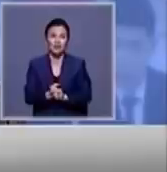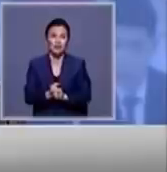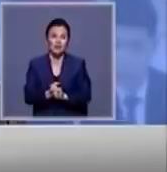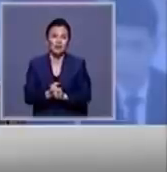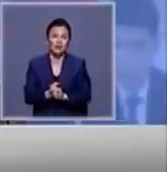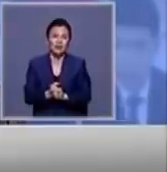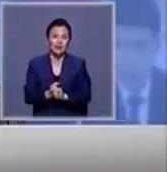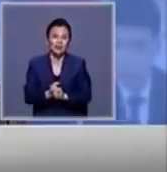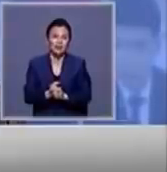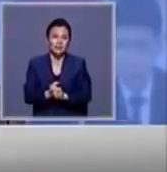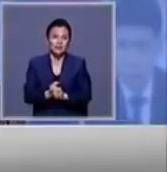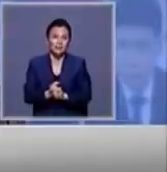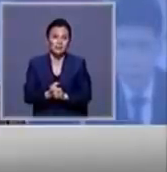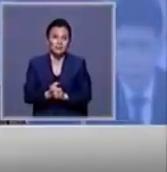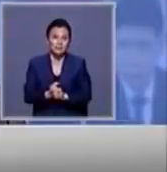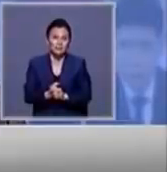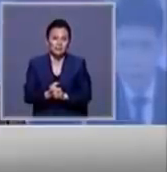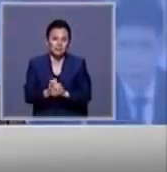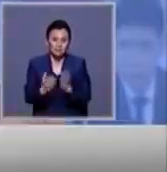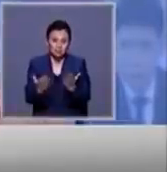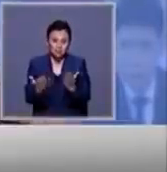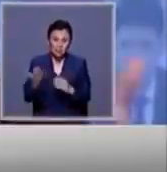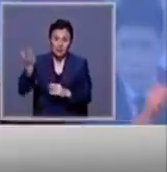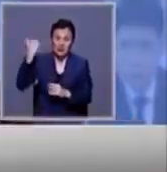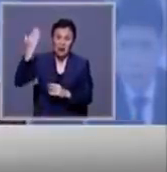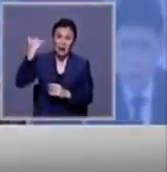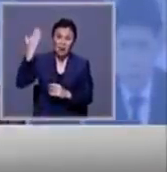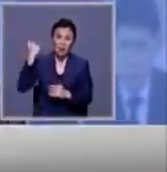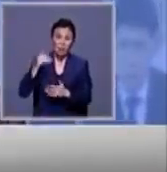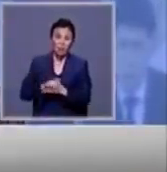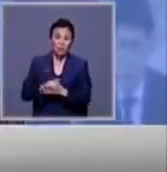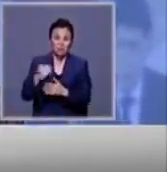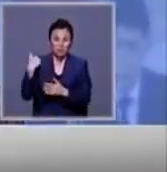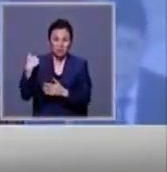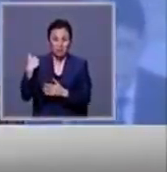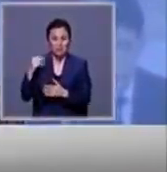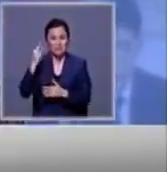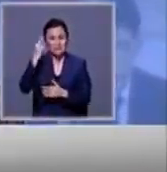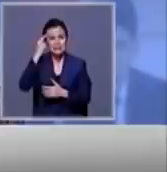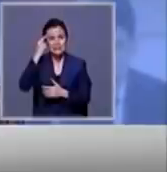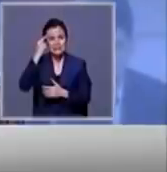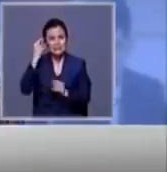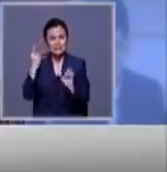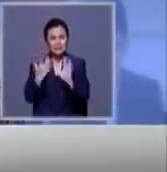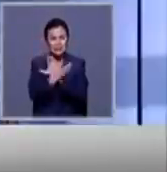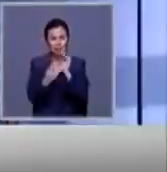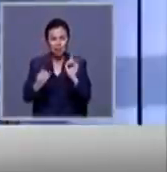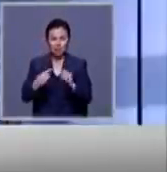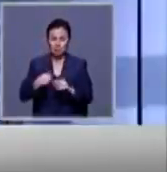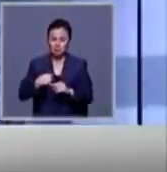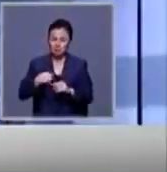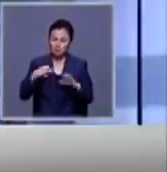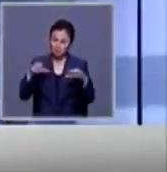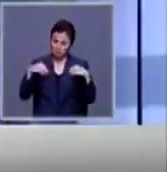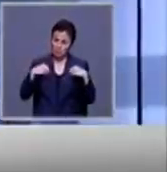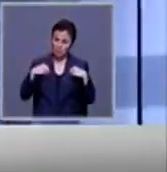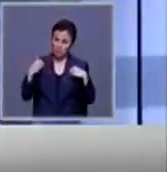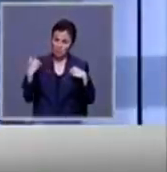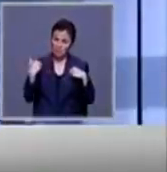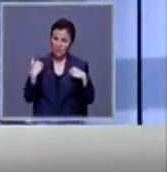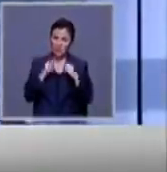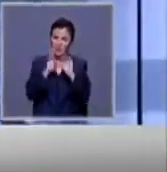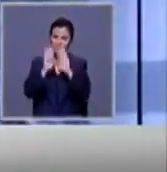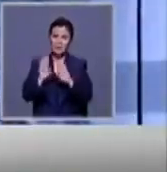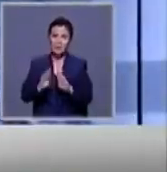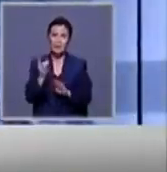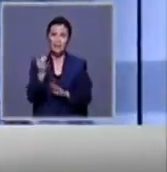ไหมฮะ ค ่ ะ สช.สวก.อะไรนั่นนะฮะคือผมคิดว่าสังคมจะยอมรับไหมปฏิกิริยาทางสังคมจะเ